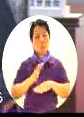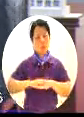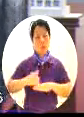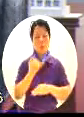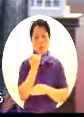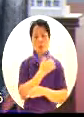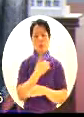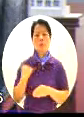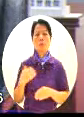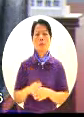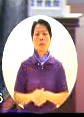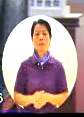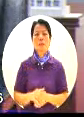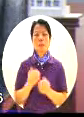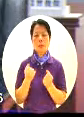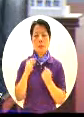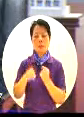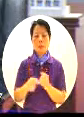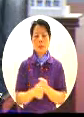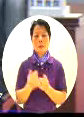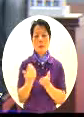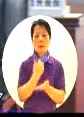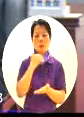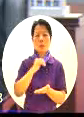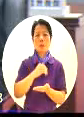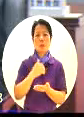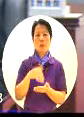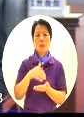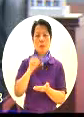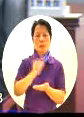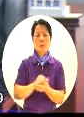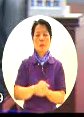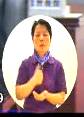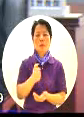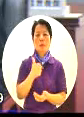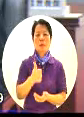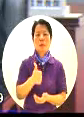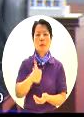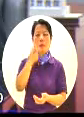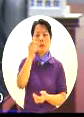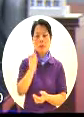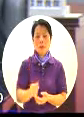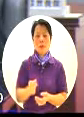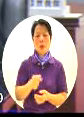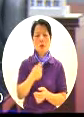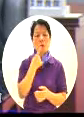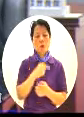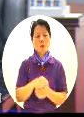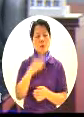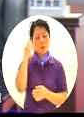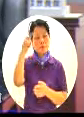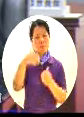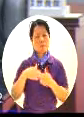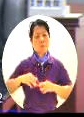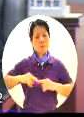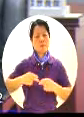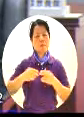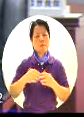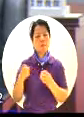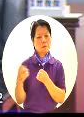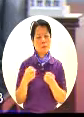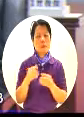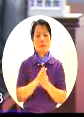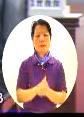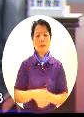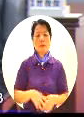哈。所以加南边这个55亿，我是认为哈有谈判的空间呐哈。啊，当然平均